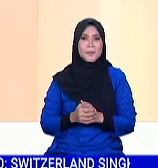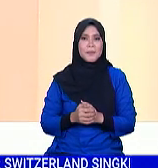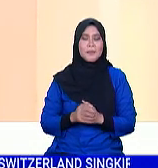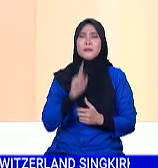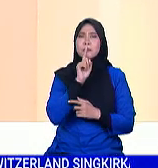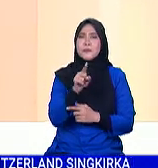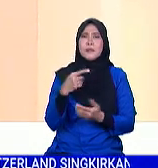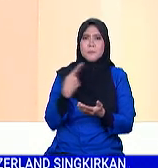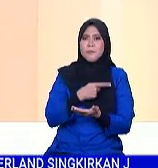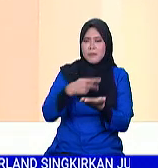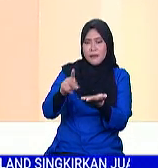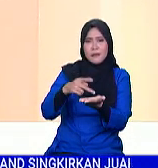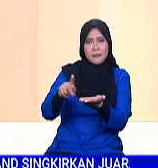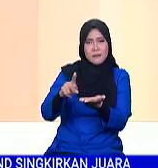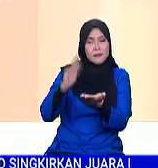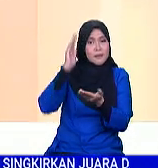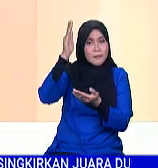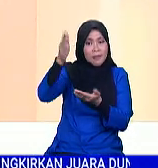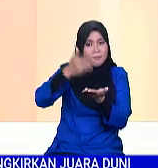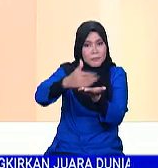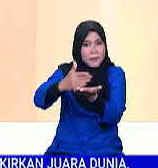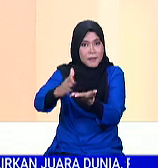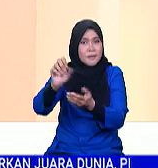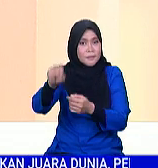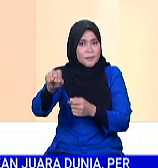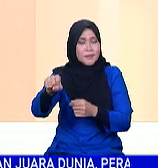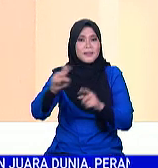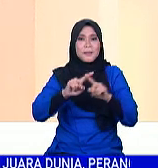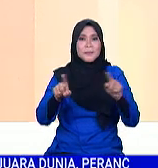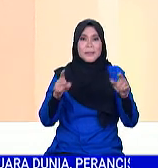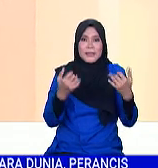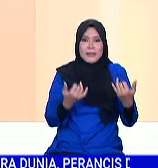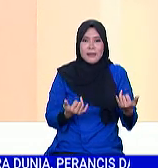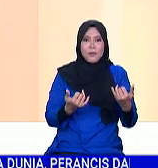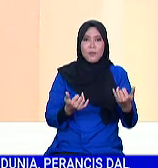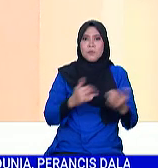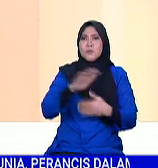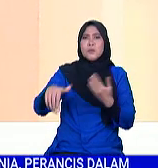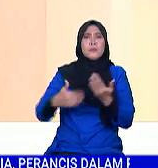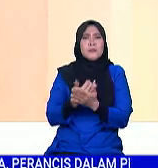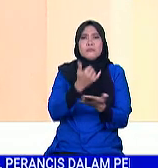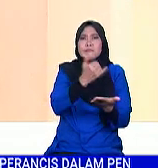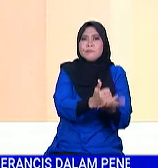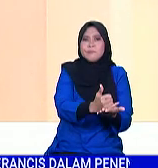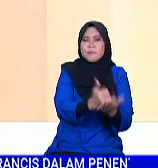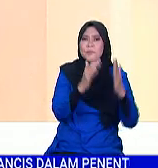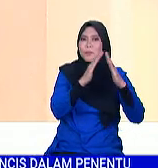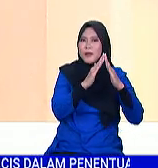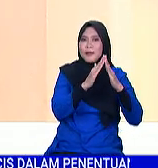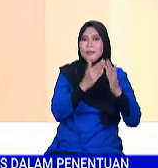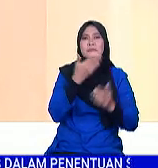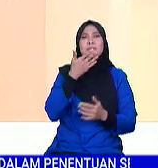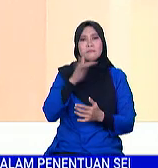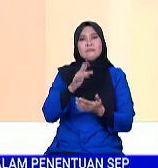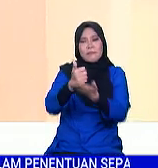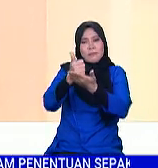walaupun kita bayar juga akan masakan datangkan tapi dalam masa sekarang ini semua orang berada di rumah menjadi deh membantulah